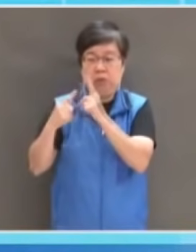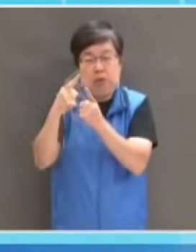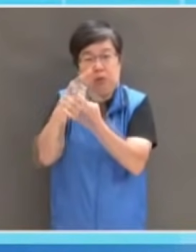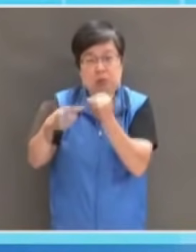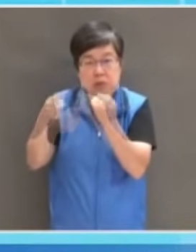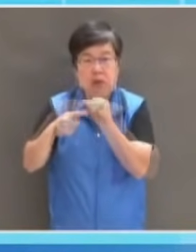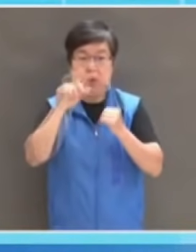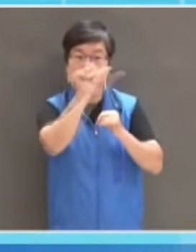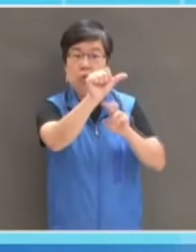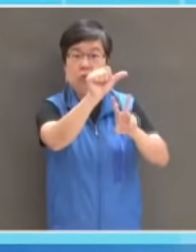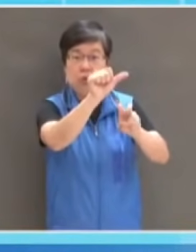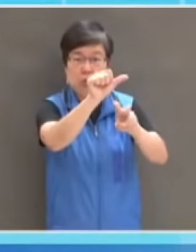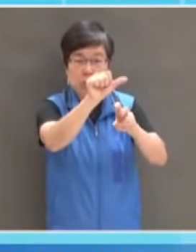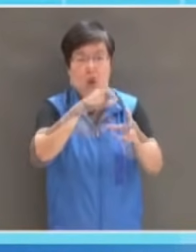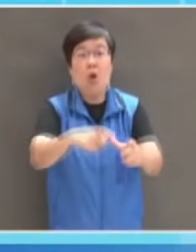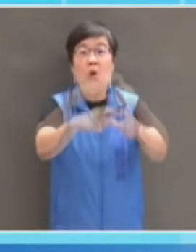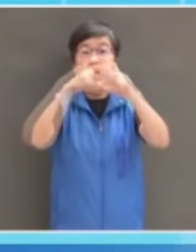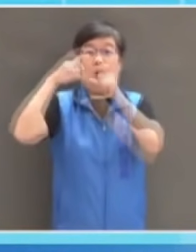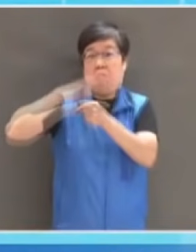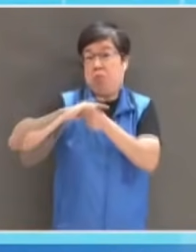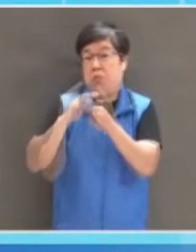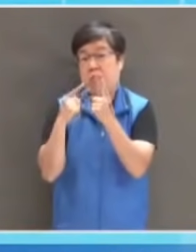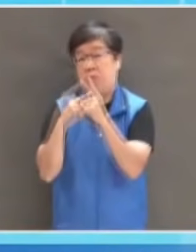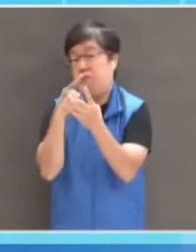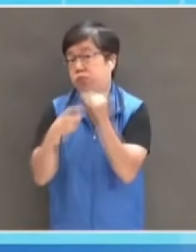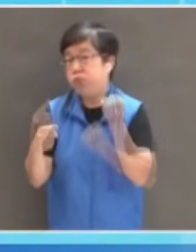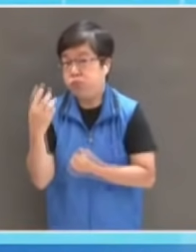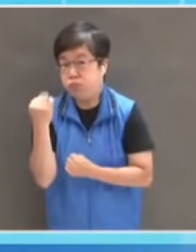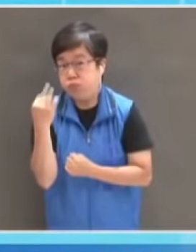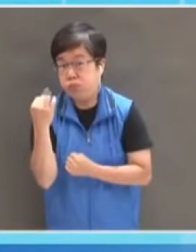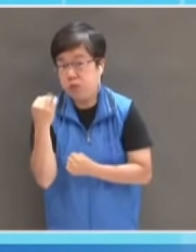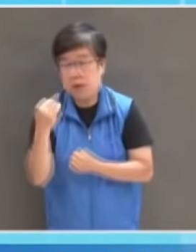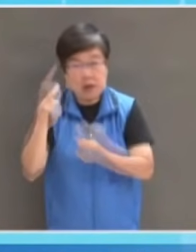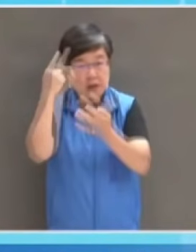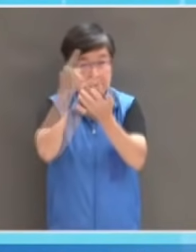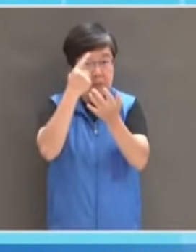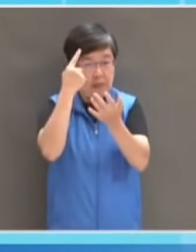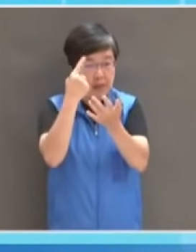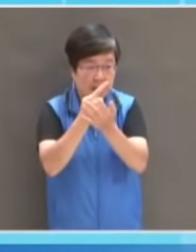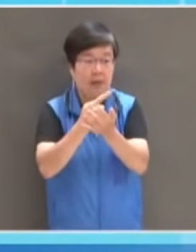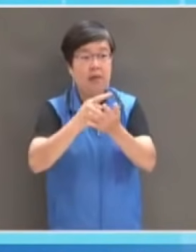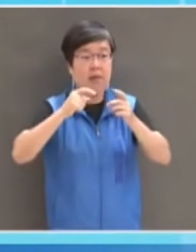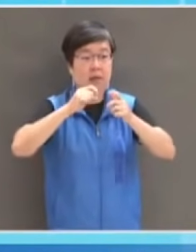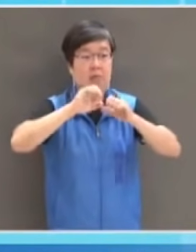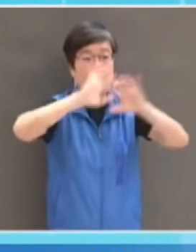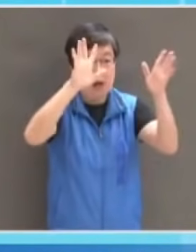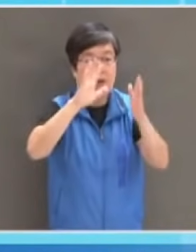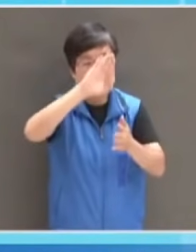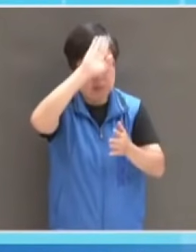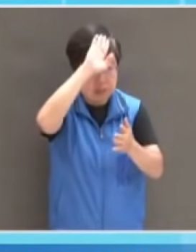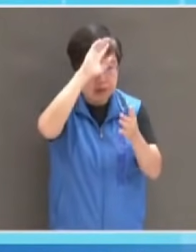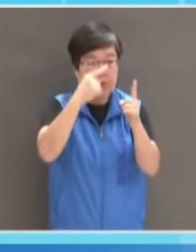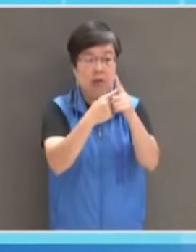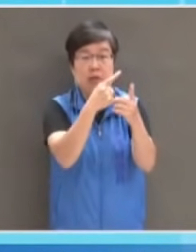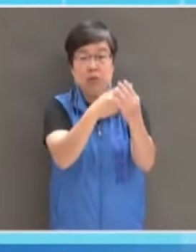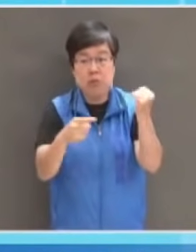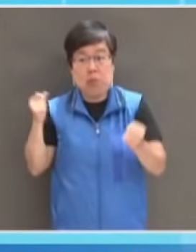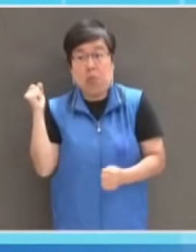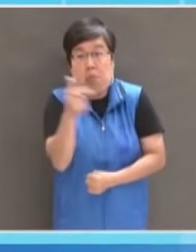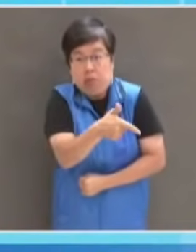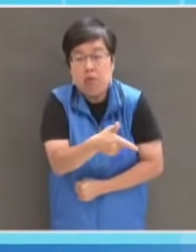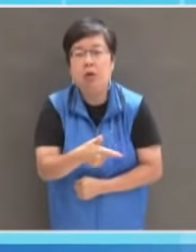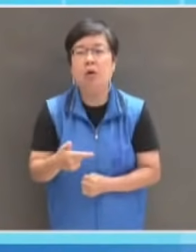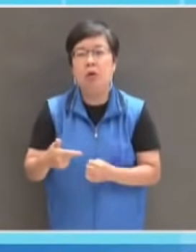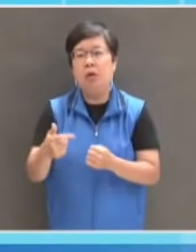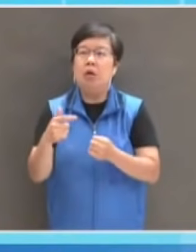天甚至校正回归超过每日所公布的确诊数。这样一个校正回归不但延